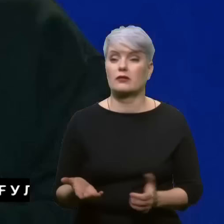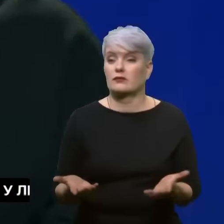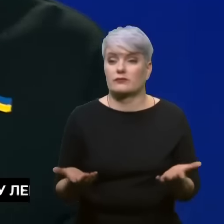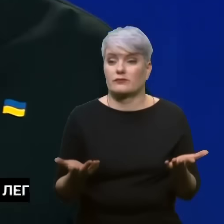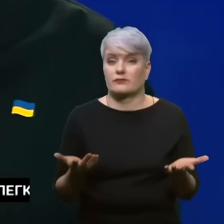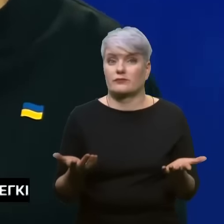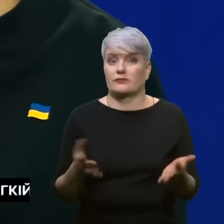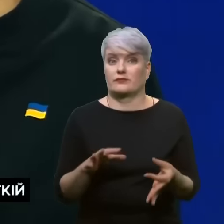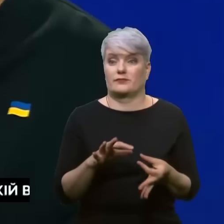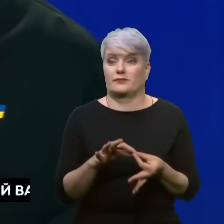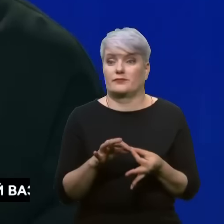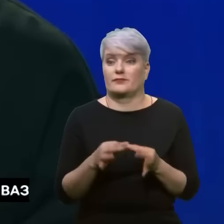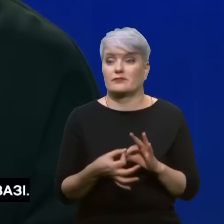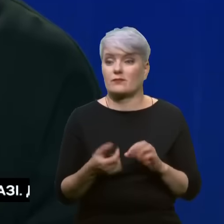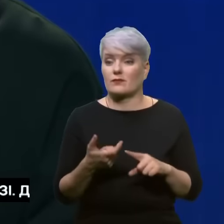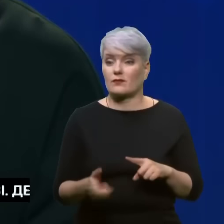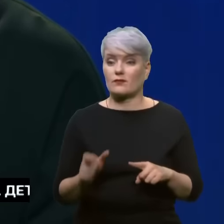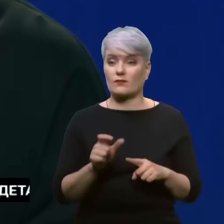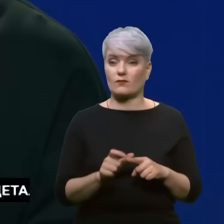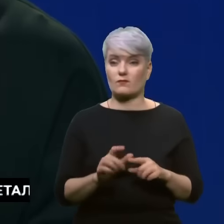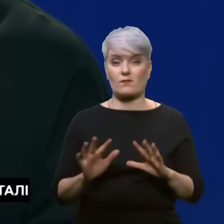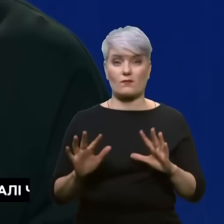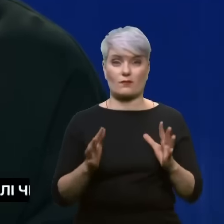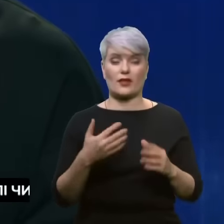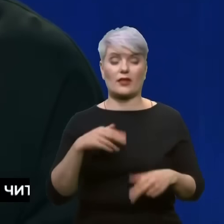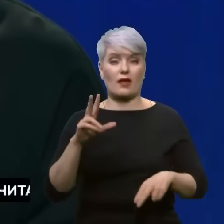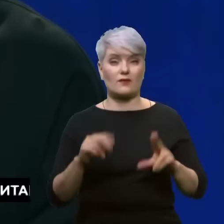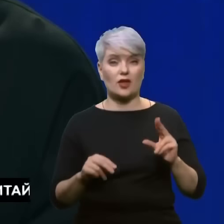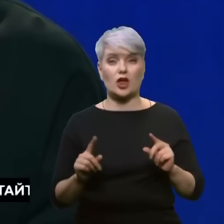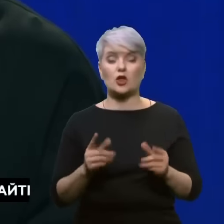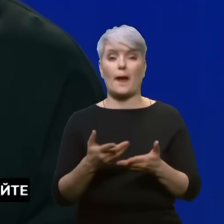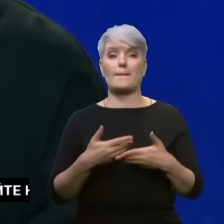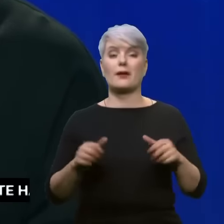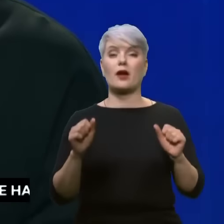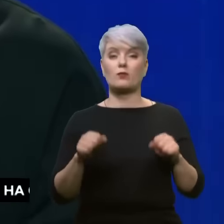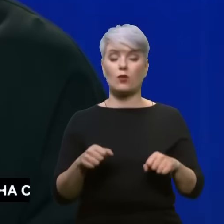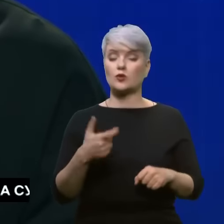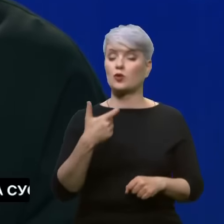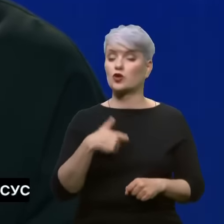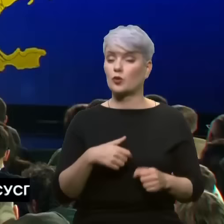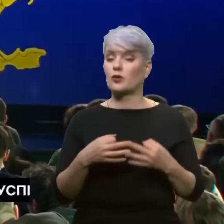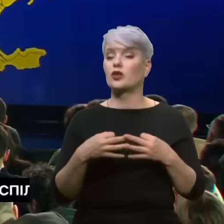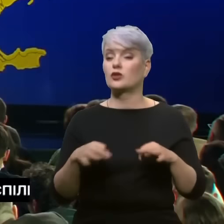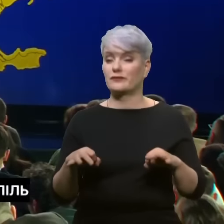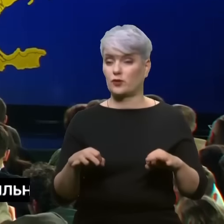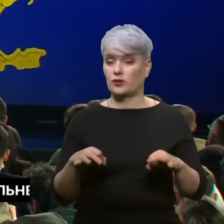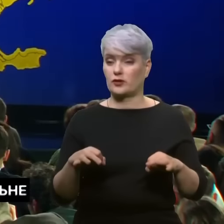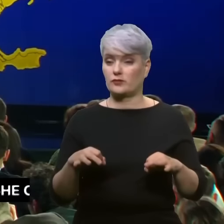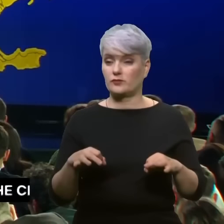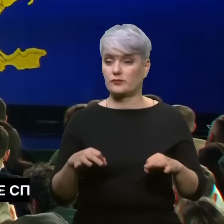це складна, дуже складна історія. Я вважаю, що ми можемо собі дозволити